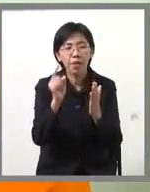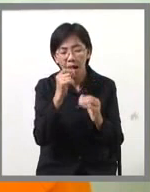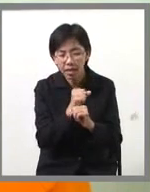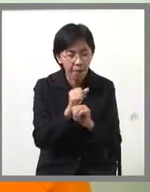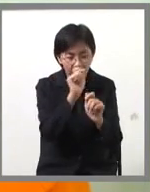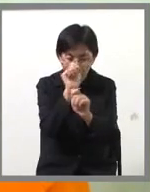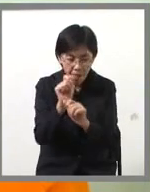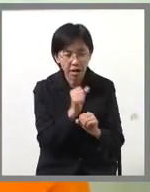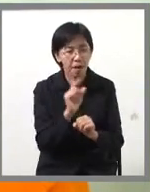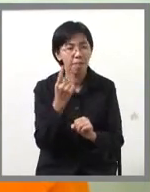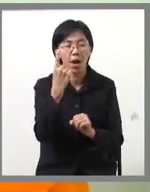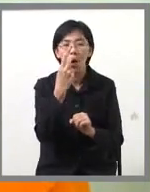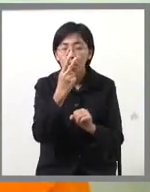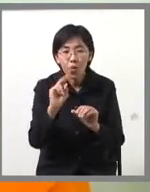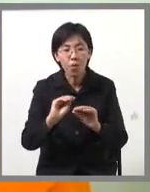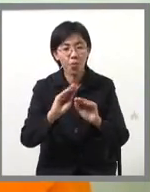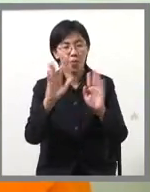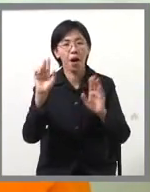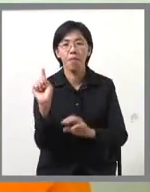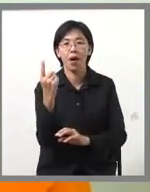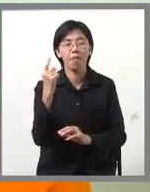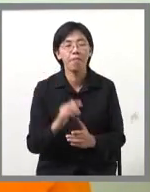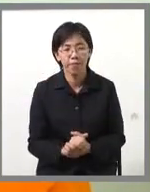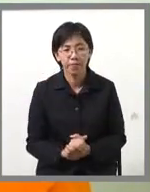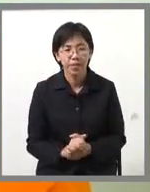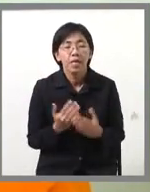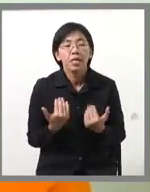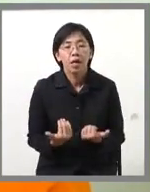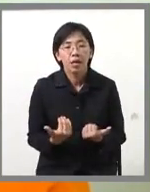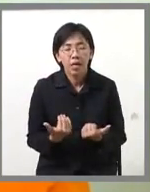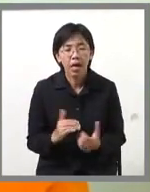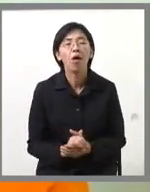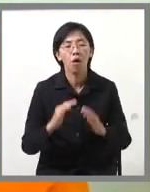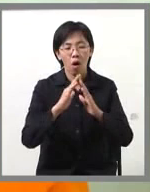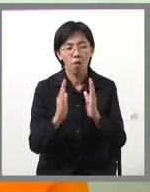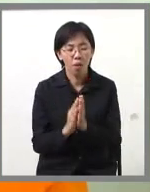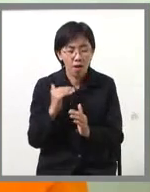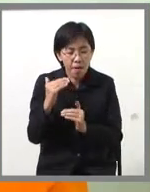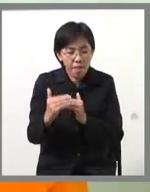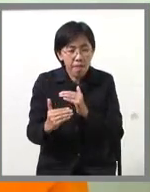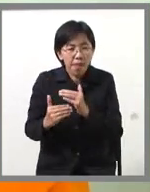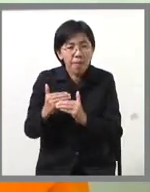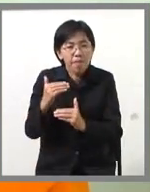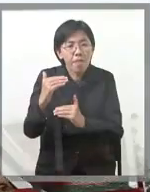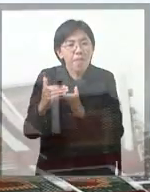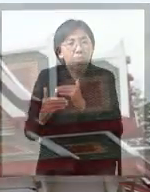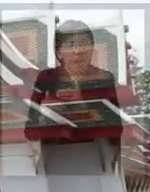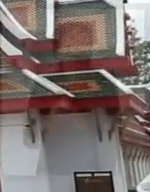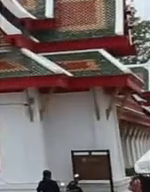ใหม่ตกแต่งใหม่ก็เลยแหล่ใหม่ขึ้นแล้ววัดปัจจุบันก็มีความเจริญเติบโตขึ้นเรื่อย